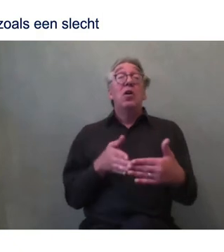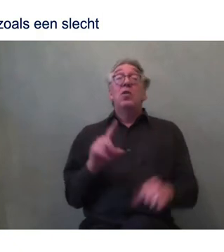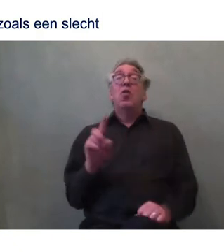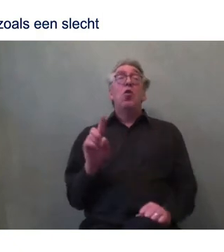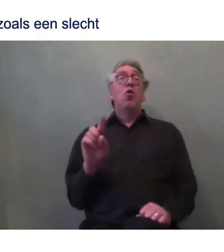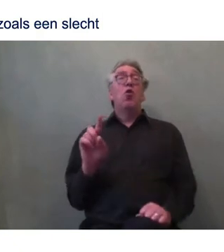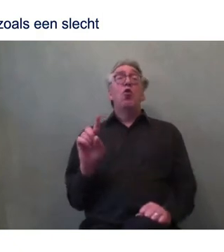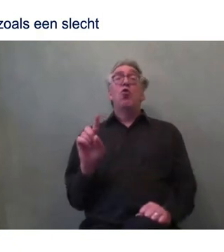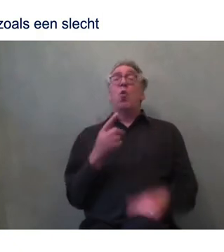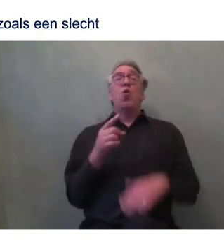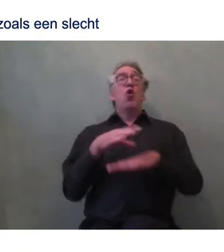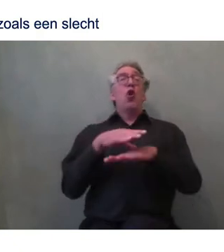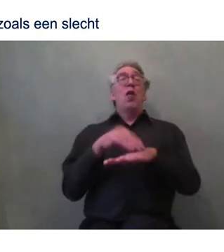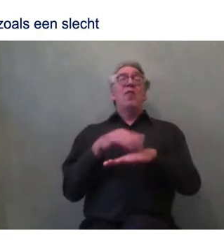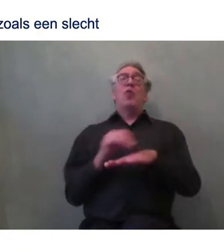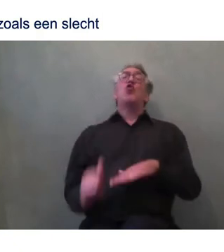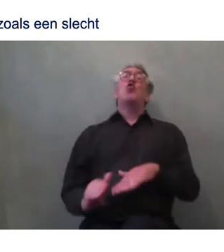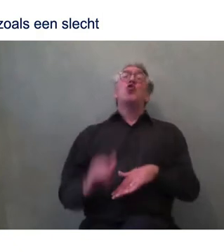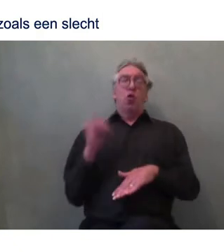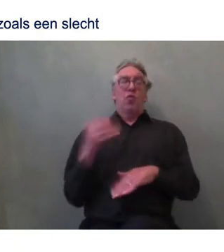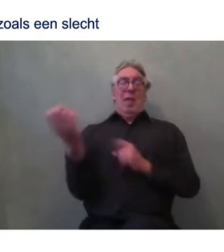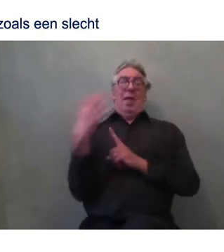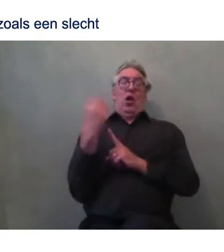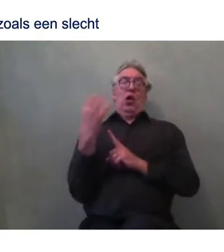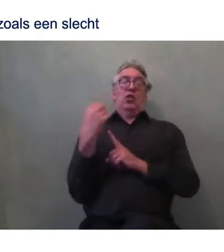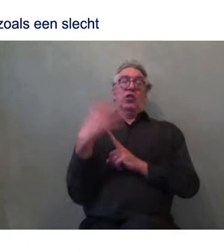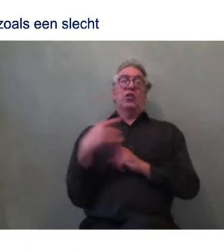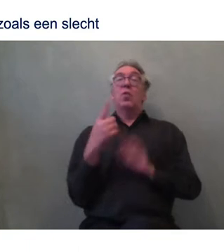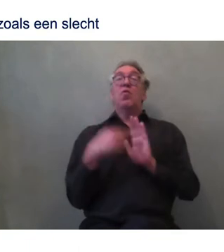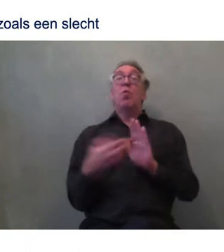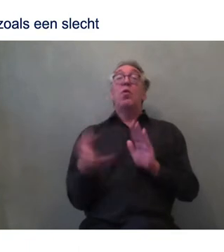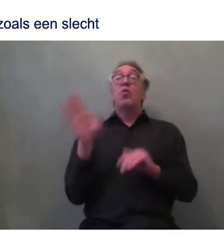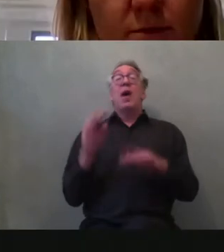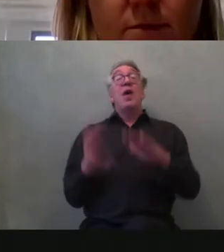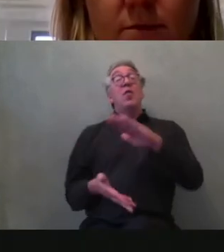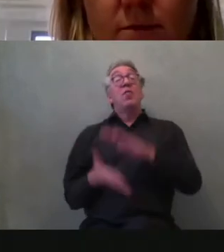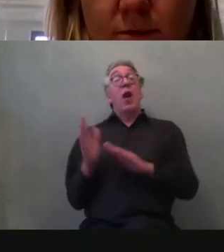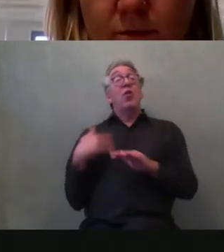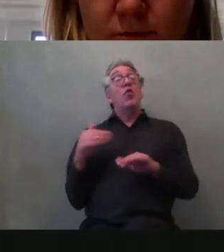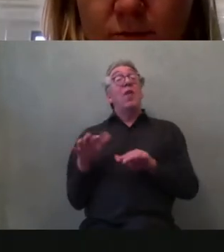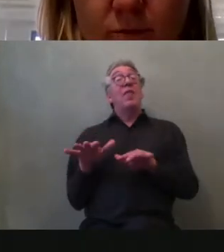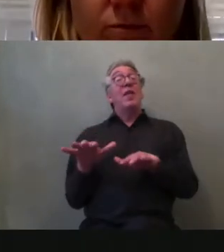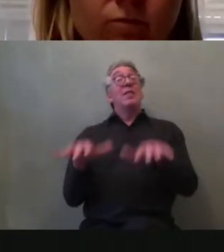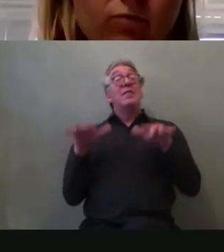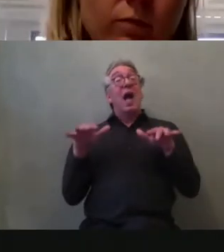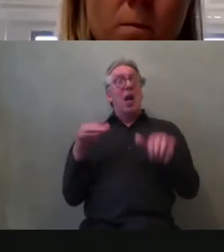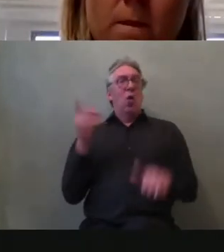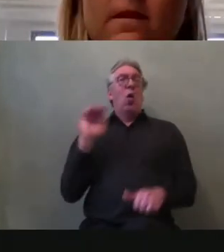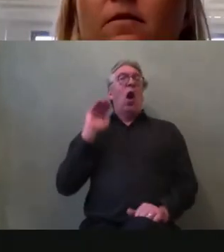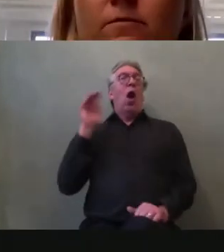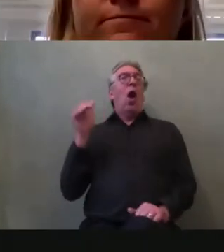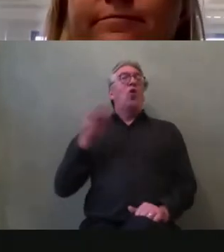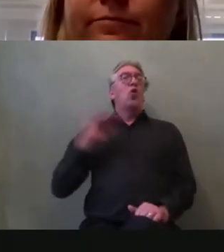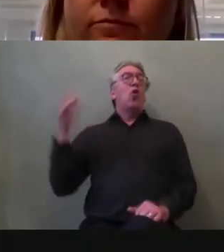veel prikkels. Dat bijvoorbeeld bij het verlaten van de zaal en dan harde achtergrondmuziek. Dat gaven mensen met een